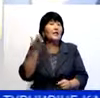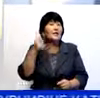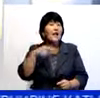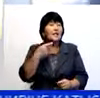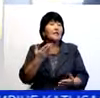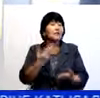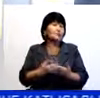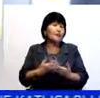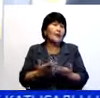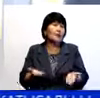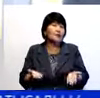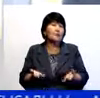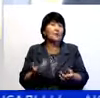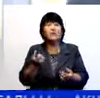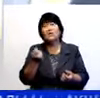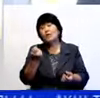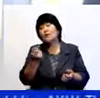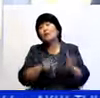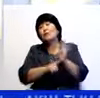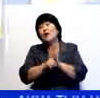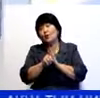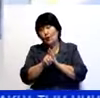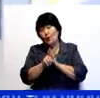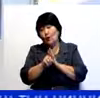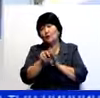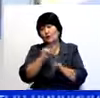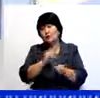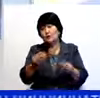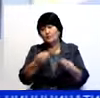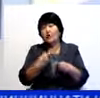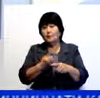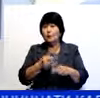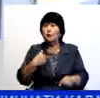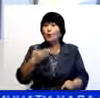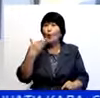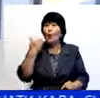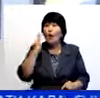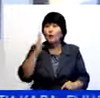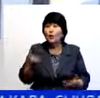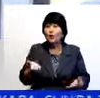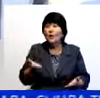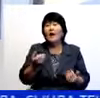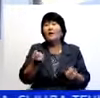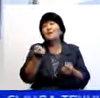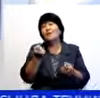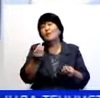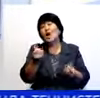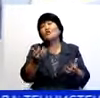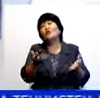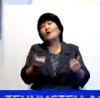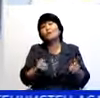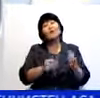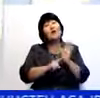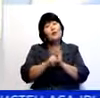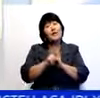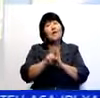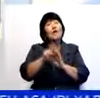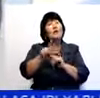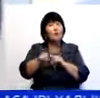хотя бы биылдыққа шамалы бастауға жұмыс берсе бізге де ол оңай болар еді. Қазір шамалы ақшамызды алып бастасақ, оның